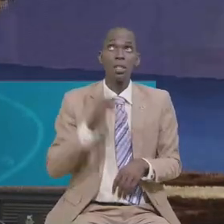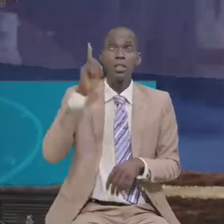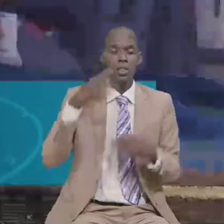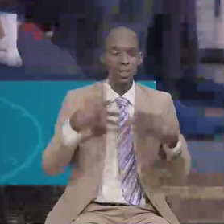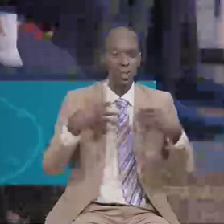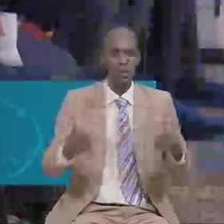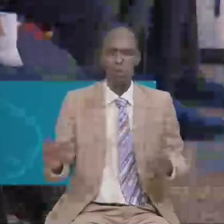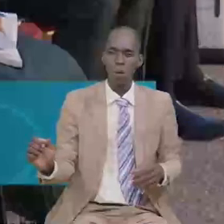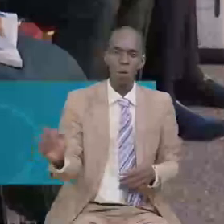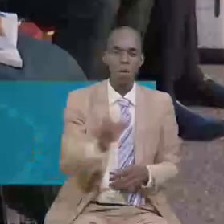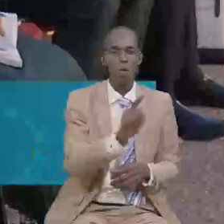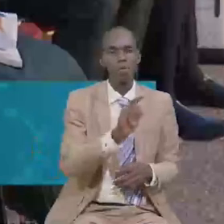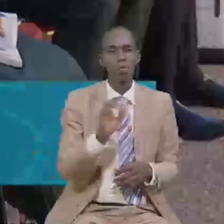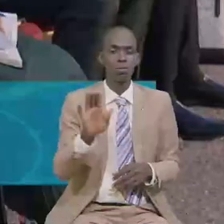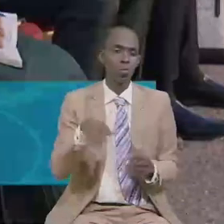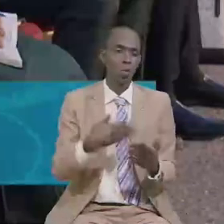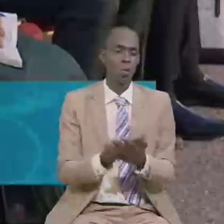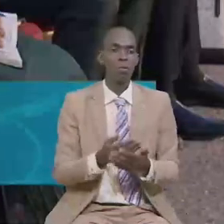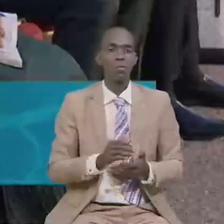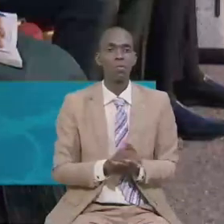et il les guérit.